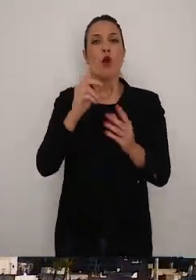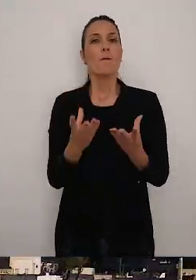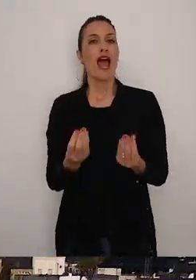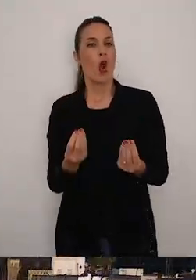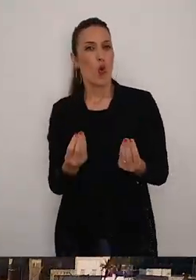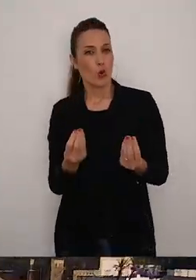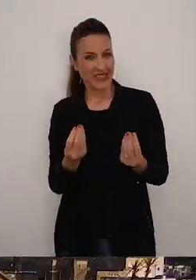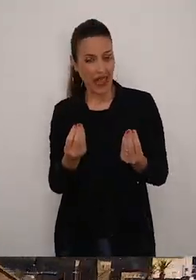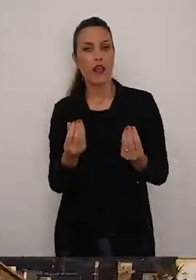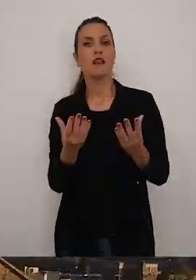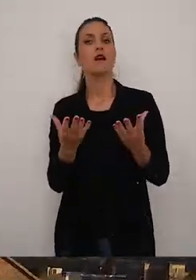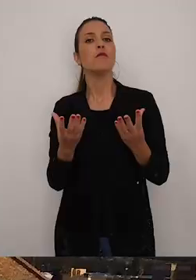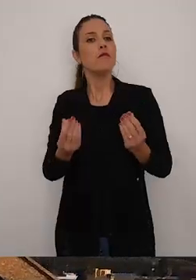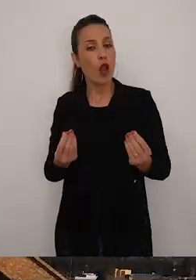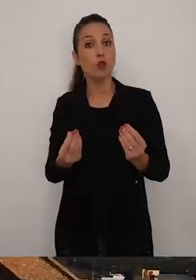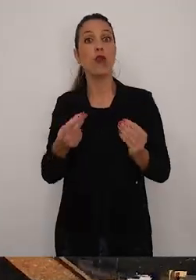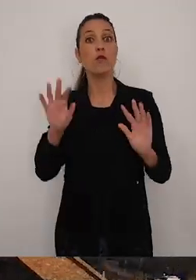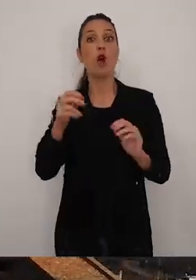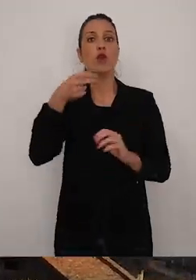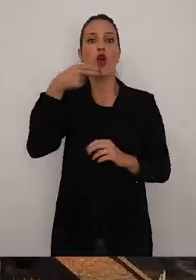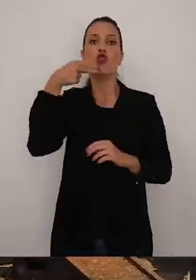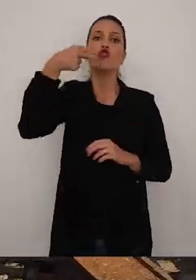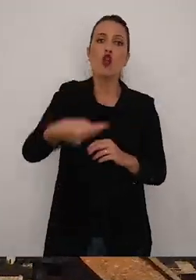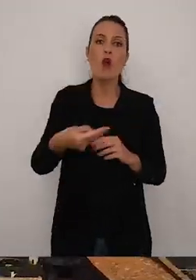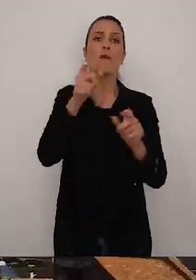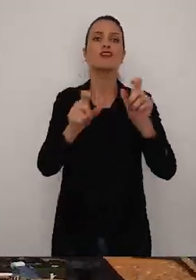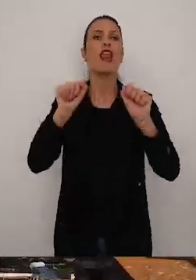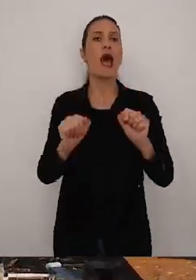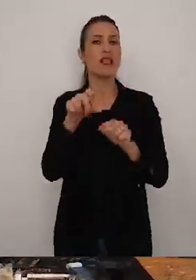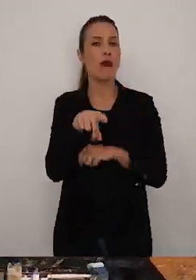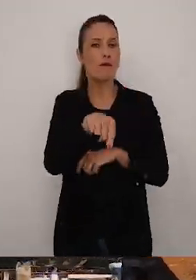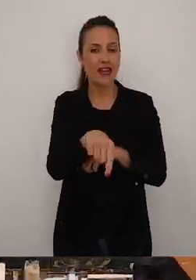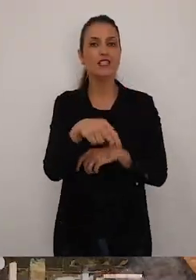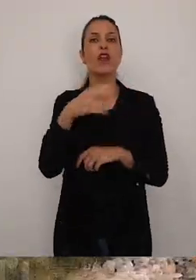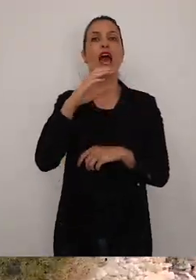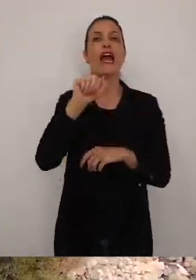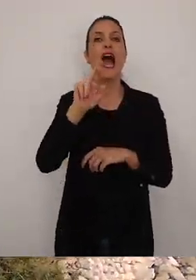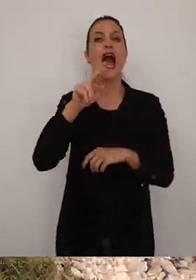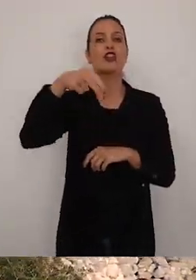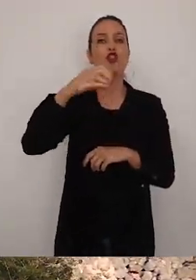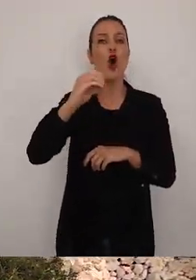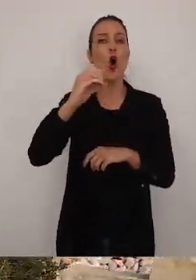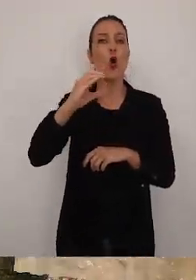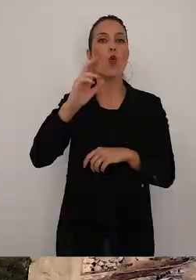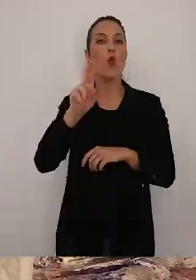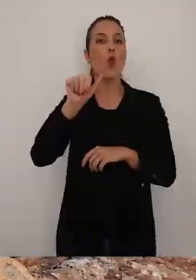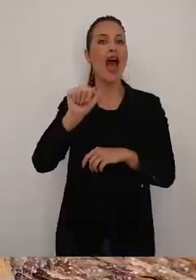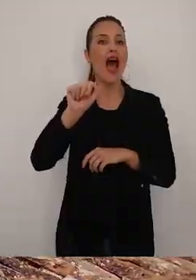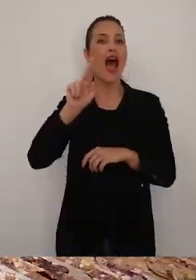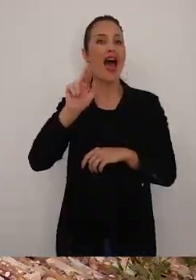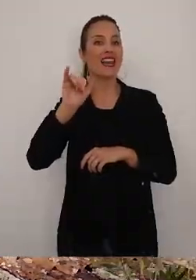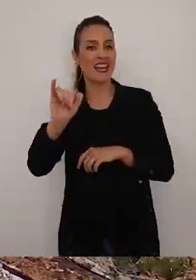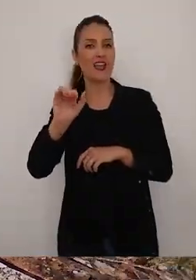Palmariggi sono stati soprannominati carnoculari, dal dialettale carnocula, che significa rana.